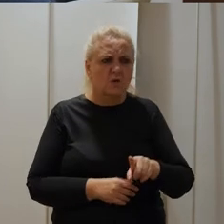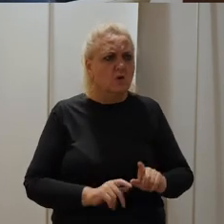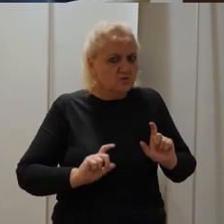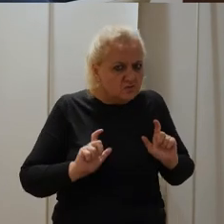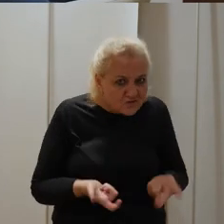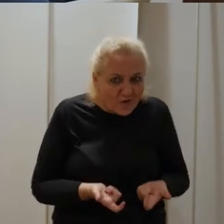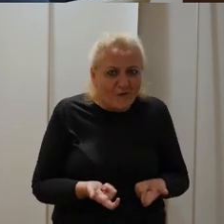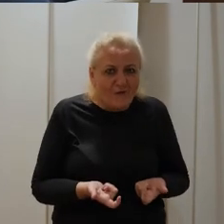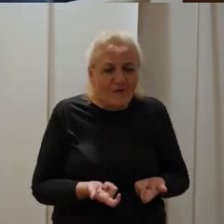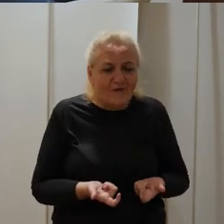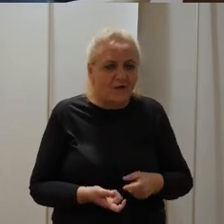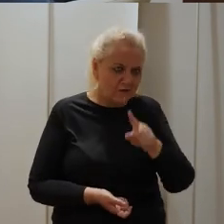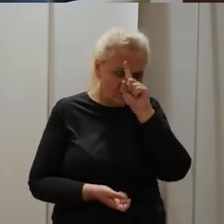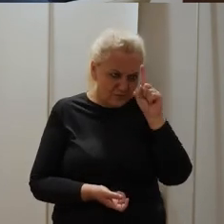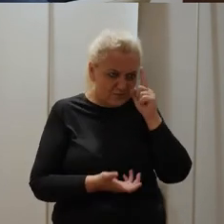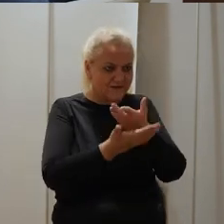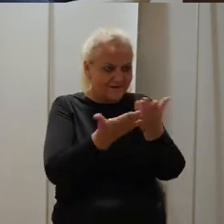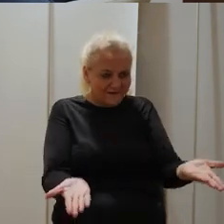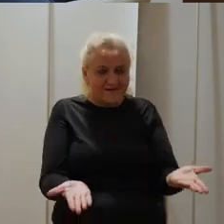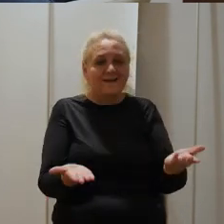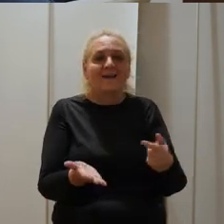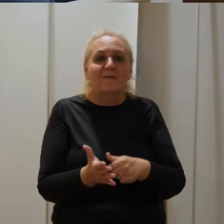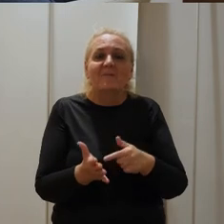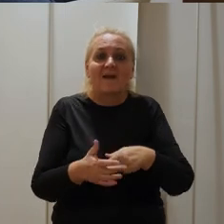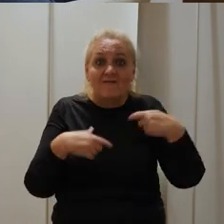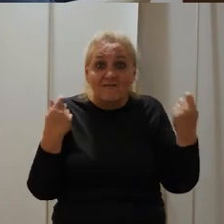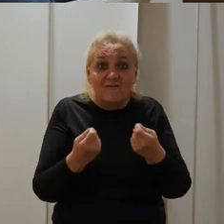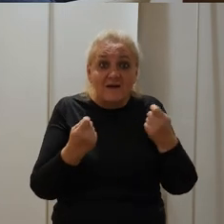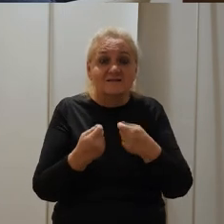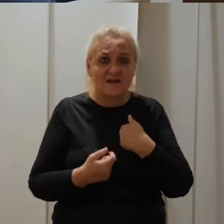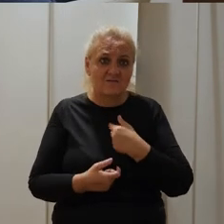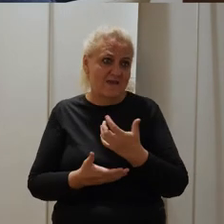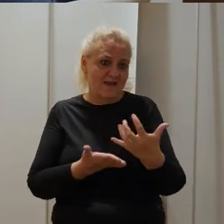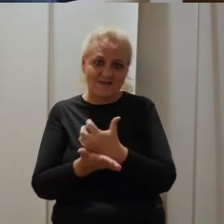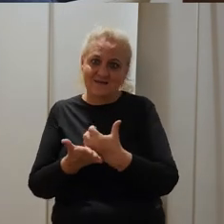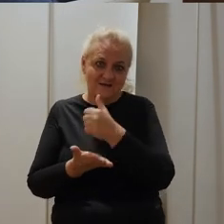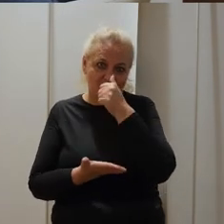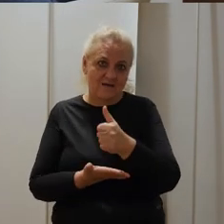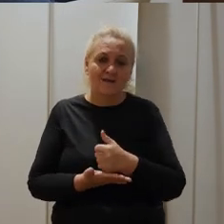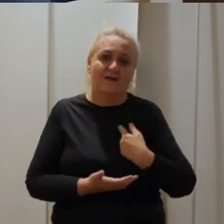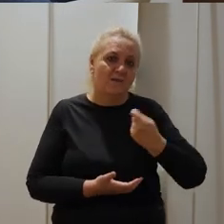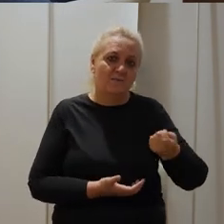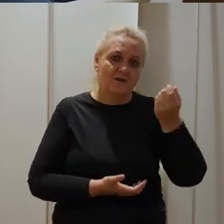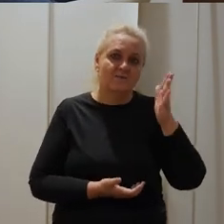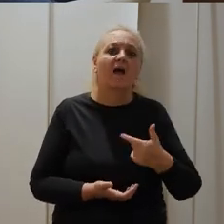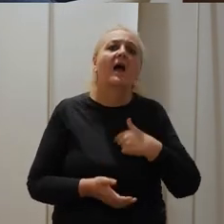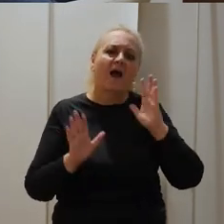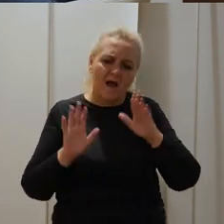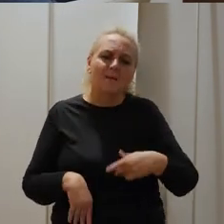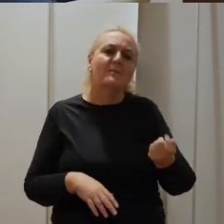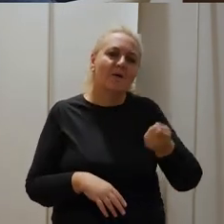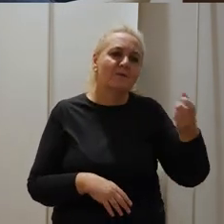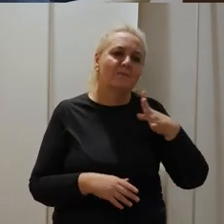co? Ludzie, na trzech festiwalach nie zarobię tyle hajsu. Nigdzie nie jadę. Znaczy pojechałam